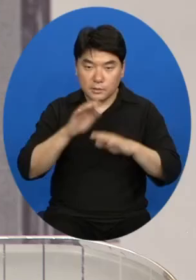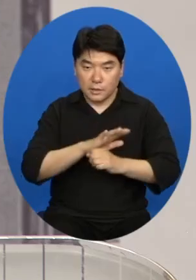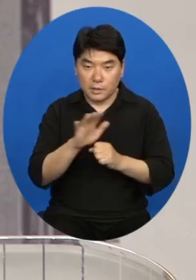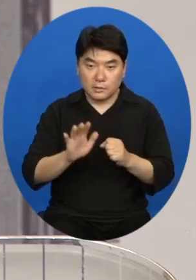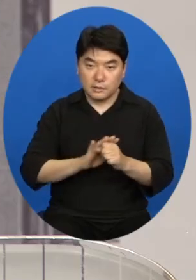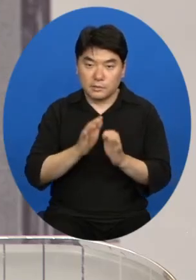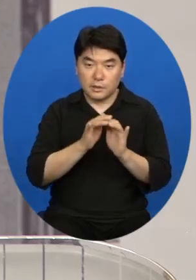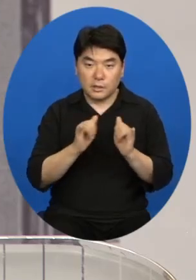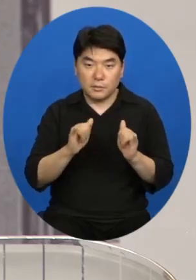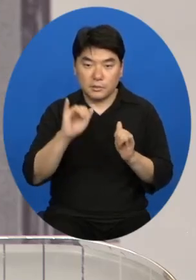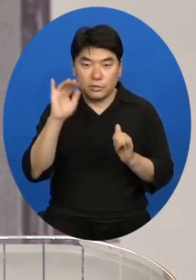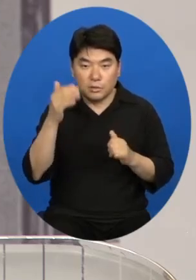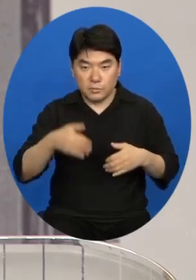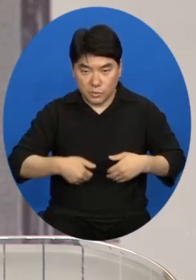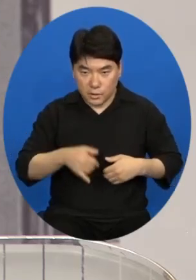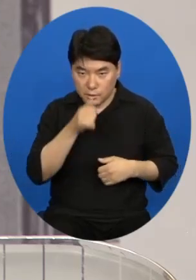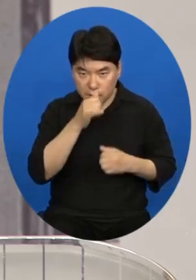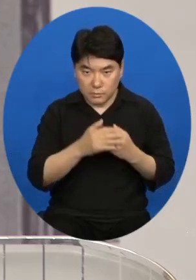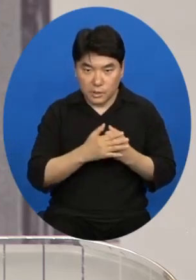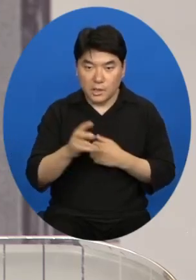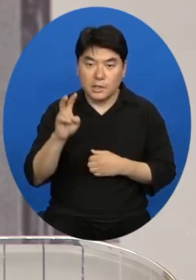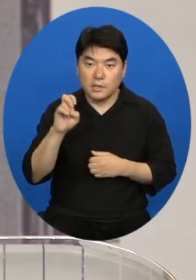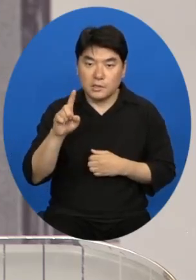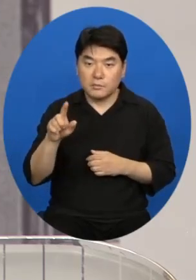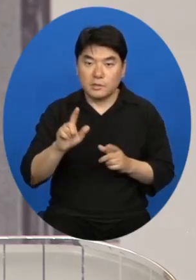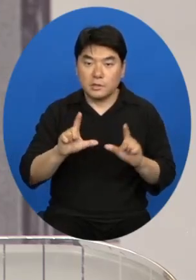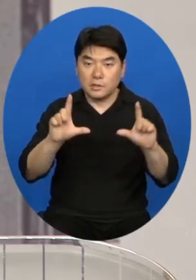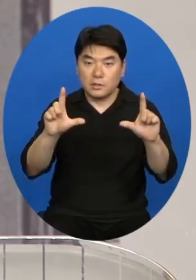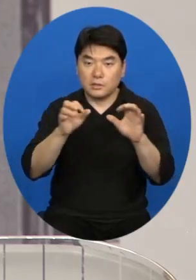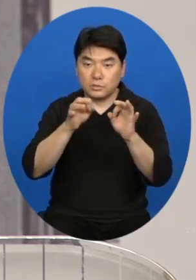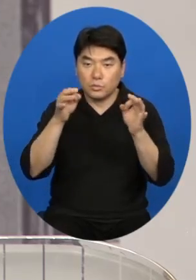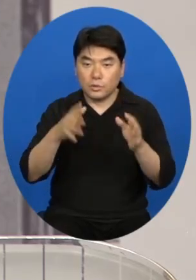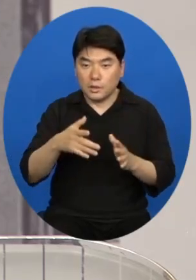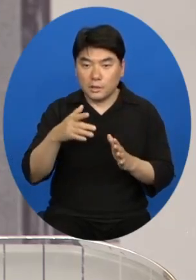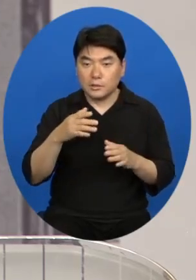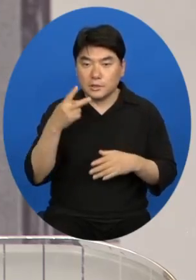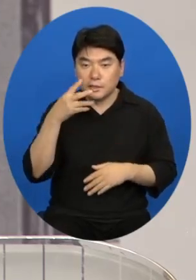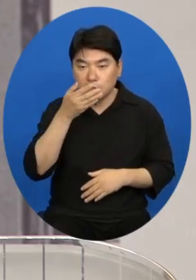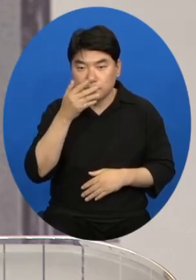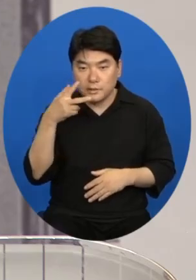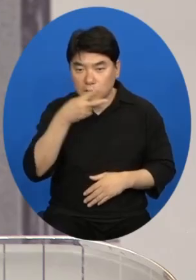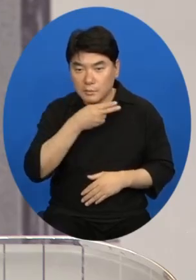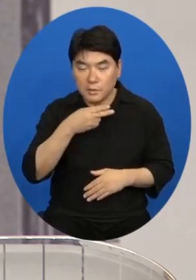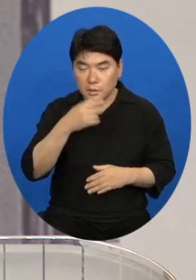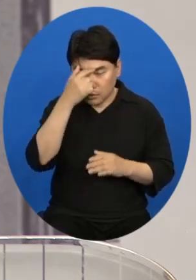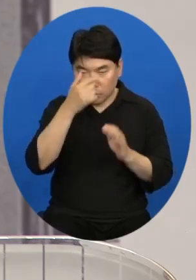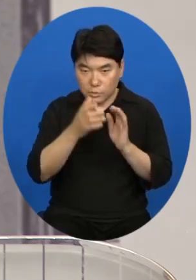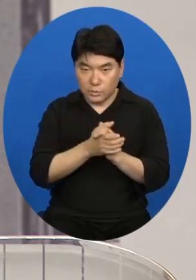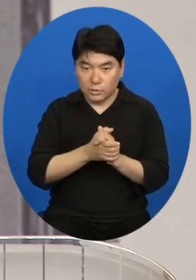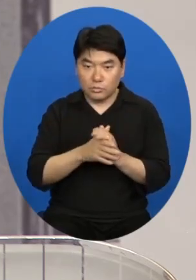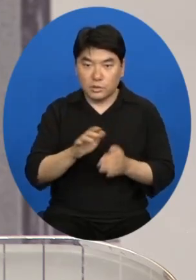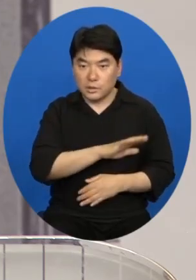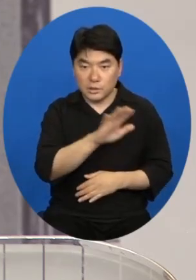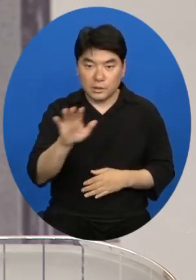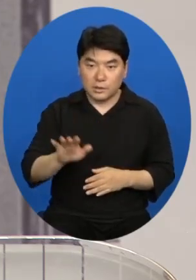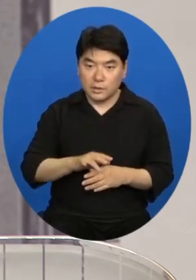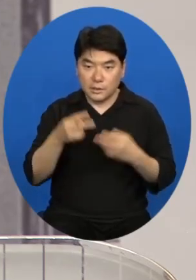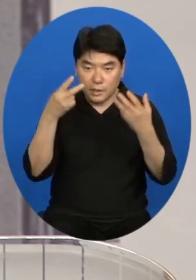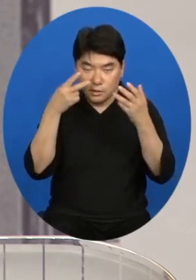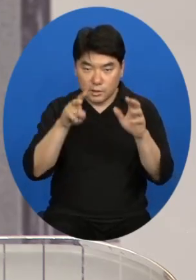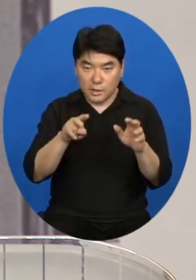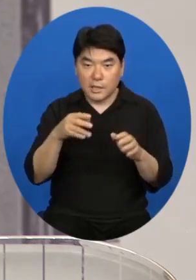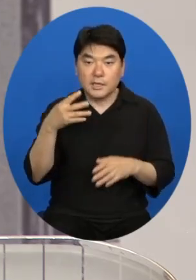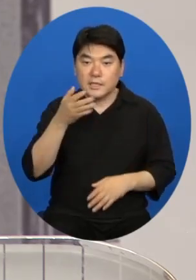때문에 그가 21일간 금식하며 기도하는 것입니다. 우리가 왜 지금 다니엘 21일 금식